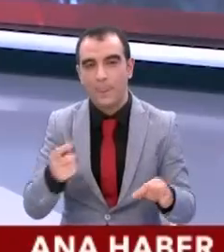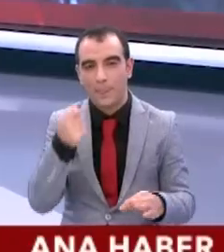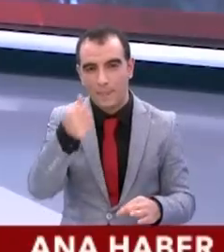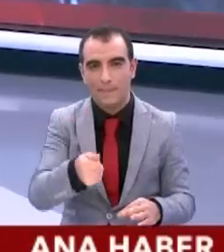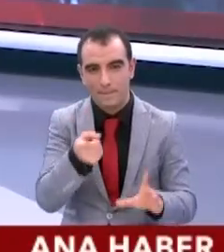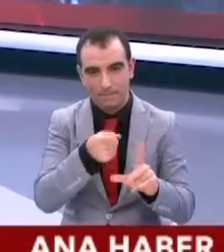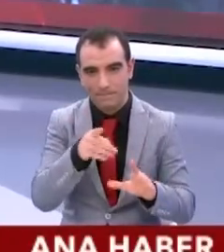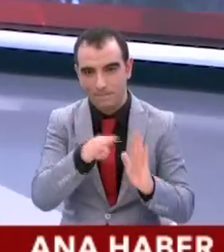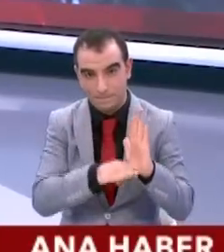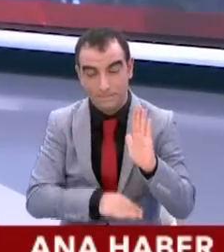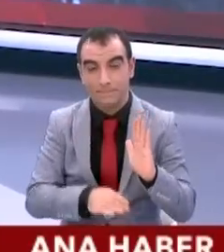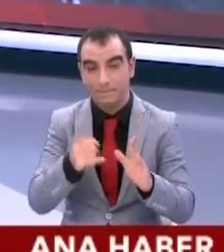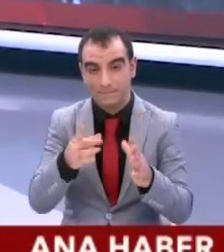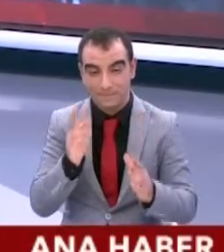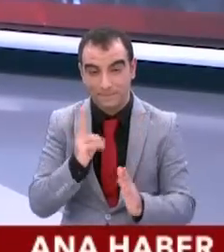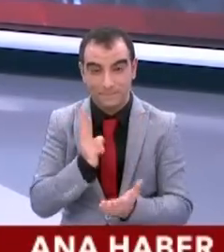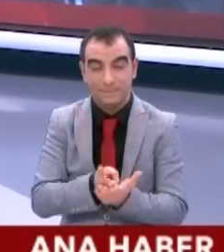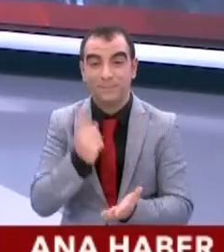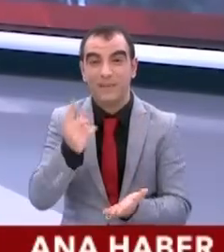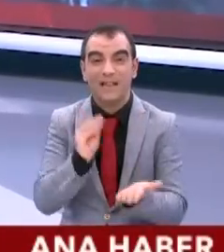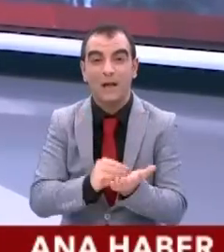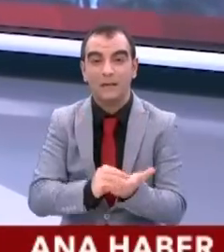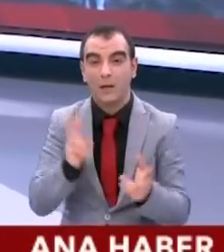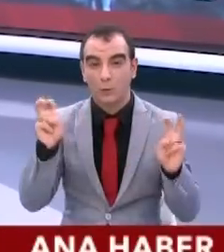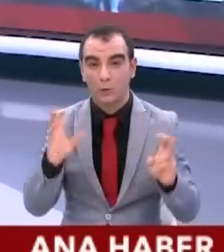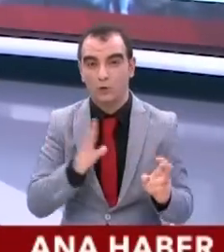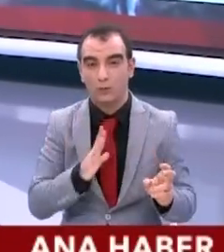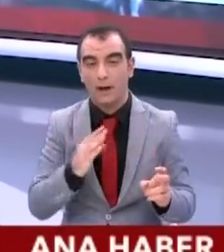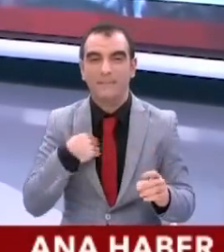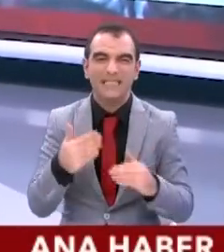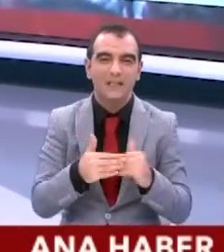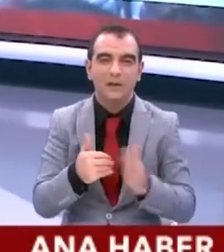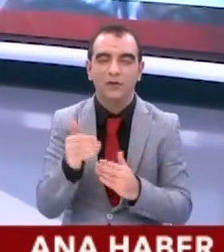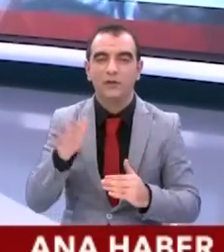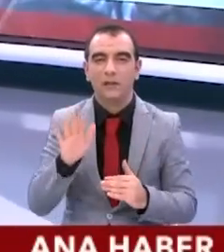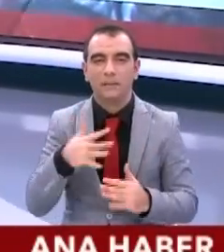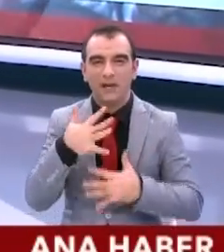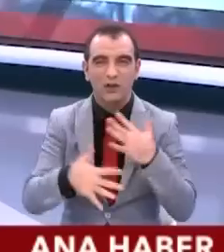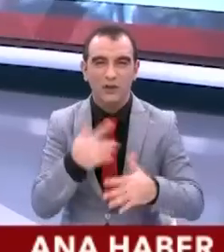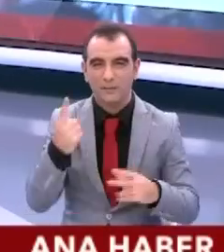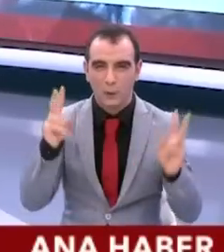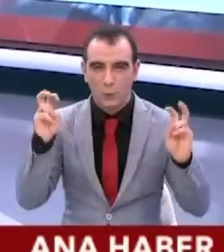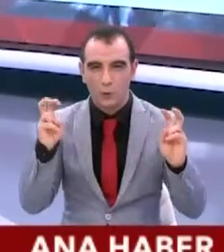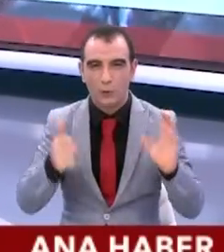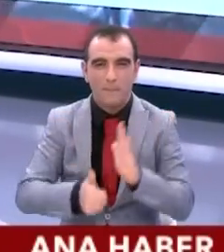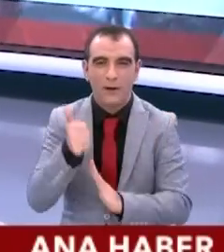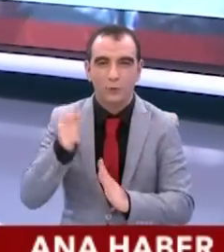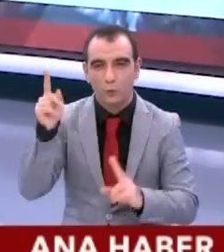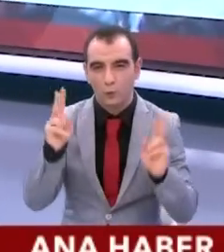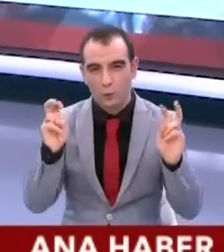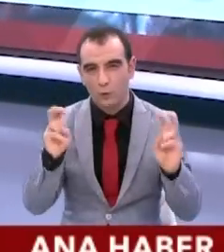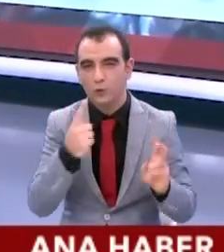planı belli bir de tazminat meselesi var ya tazminatı da bizi karıştırma o burjuvazinin konusu patronun konusu vesaire